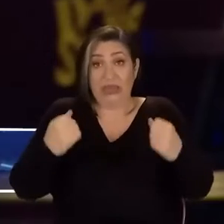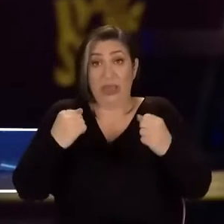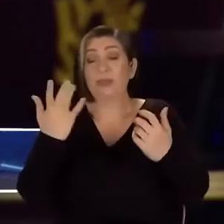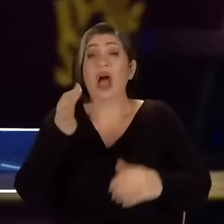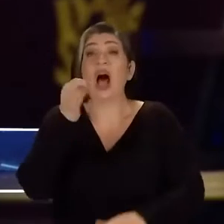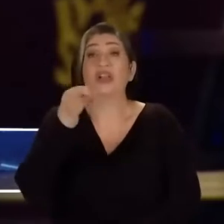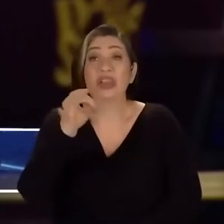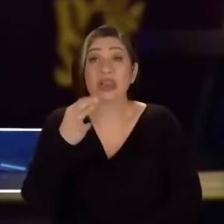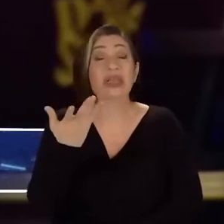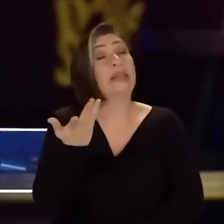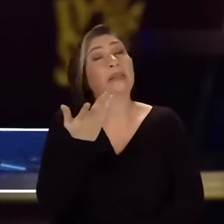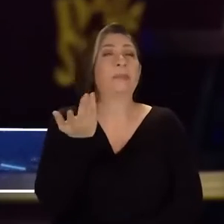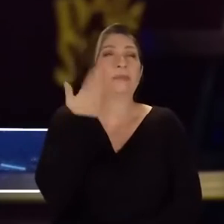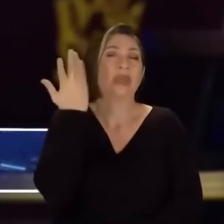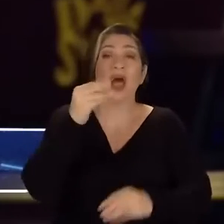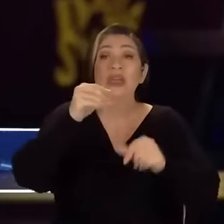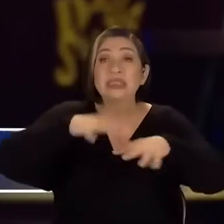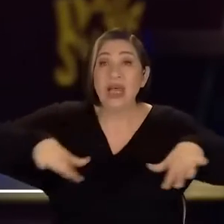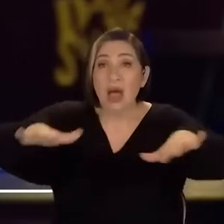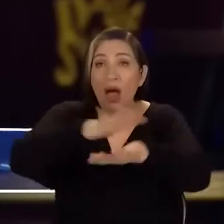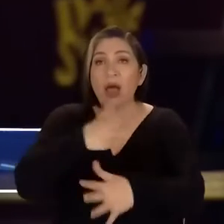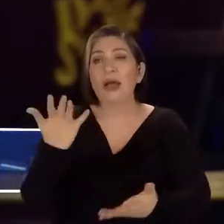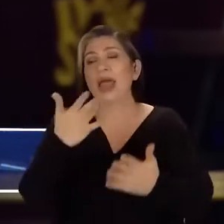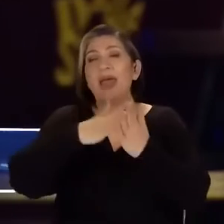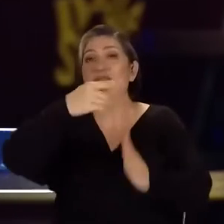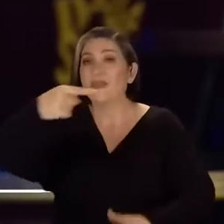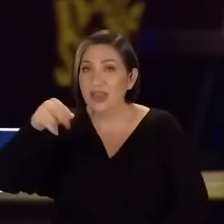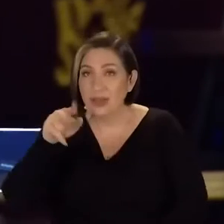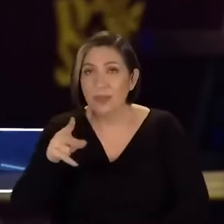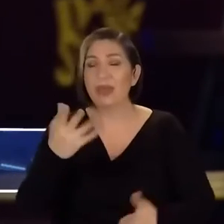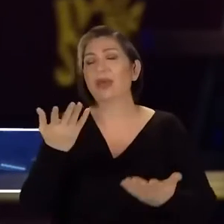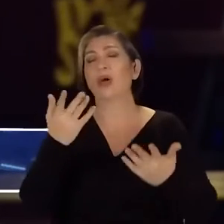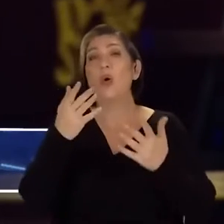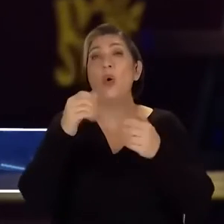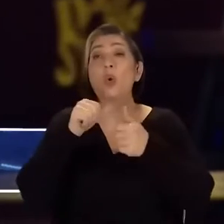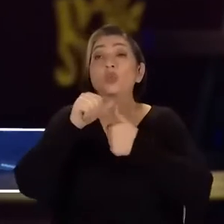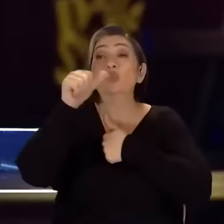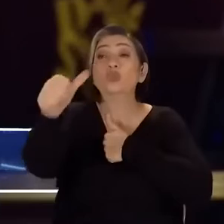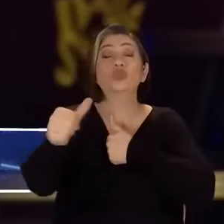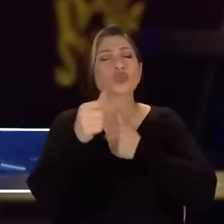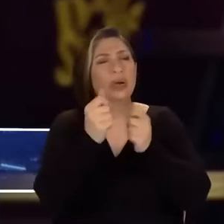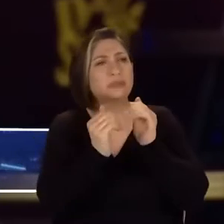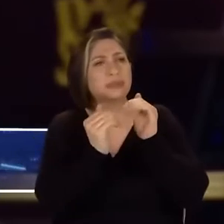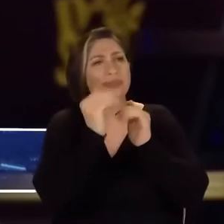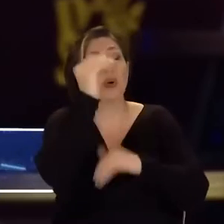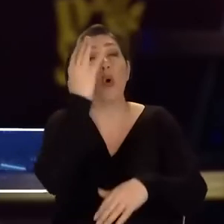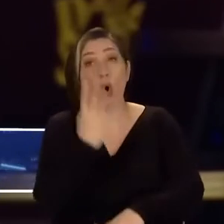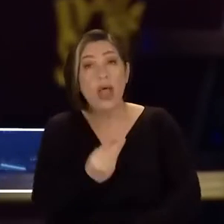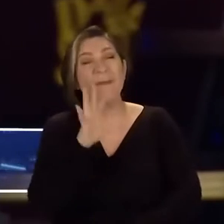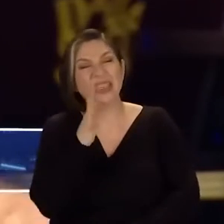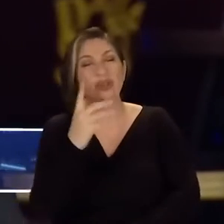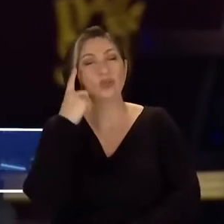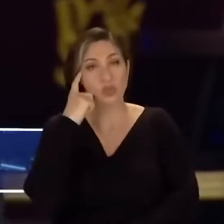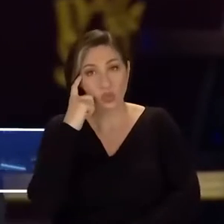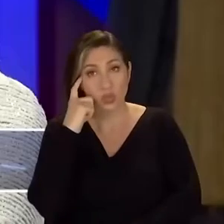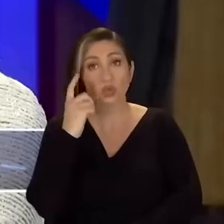gibi altın gibi, ne gibi işte arsa gibi, gayrimenkul gibi, yani orta uzun vadede değerini koruyacağını düşündüğünüz ve çok